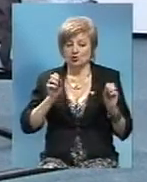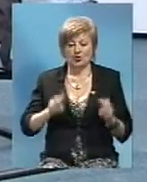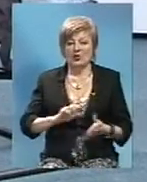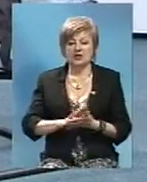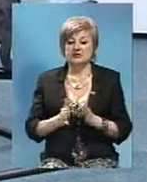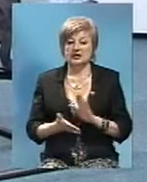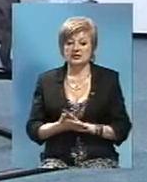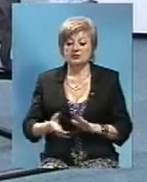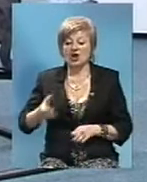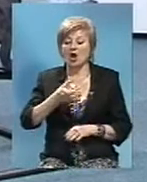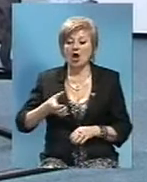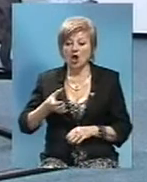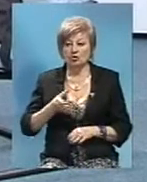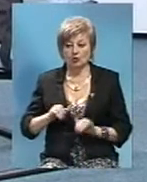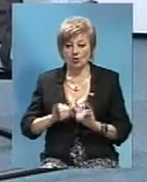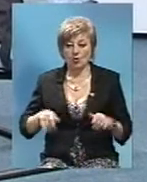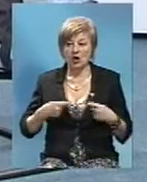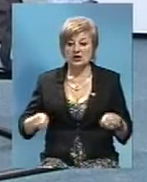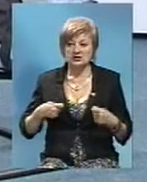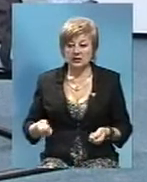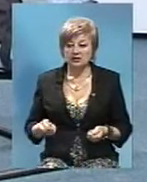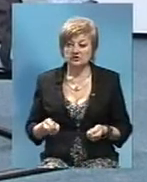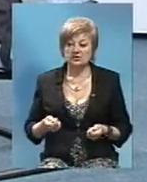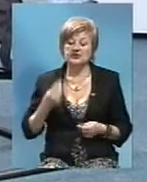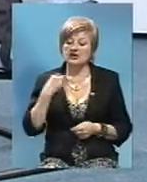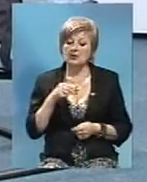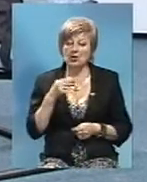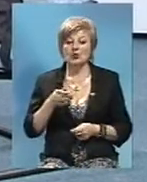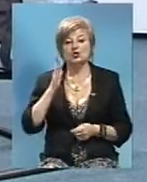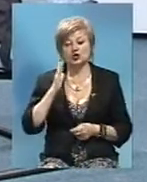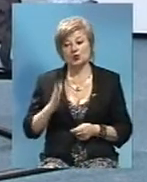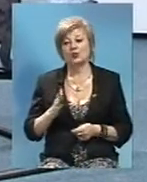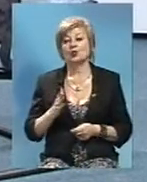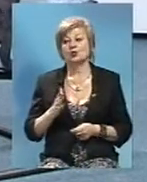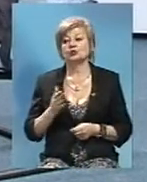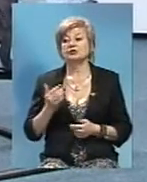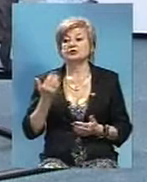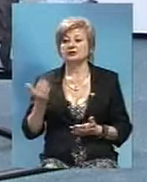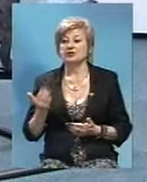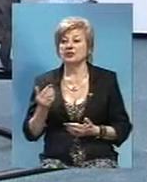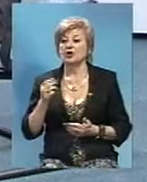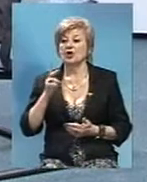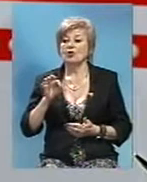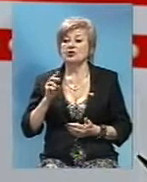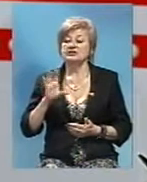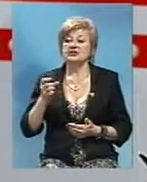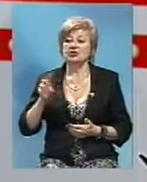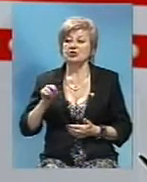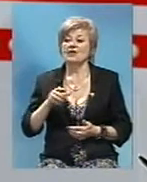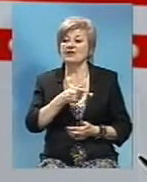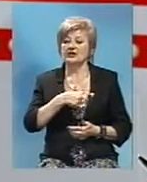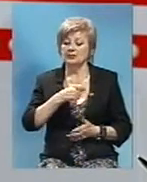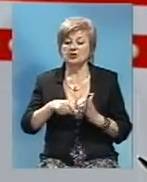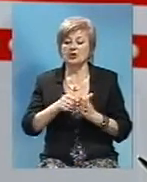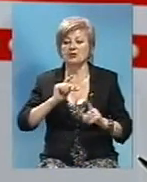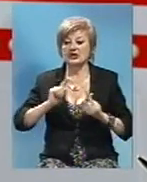з алкоголізацією населення, в тому числі і в Запоріжжі, будемо із Катерина Костянтинова, депутатка міської